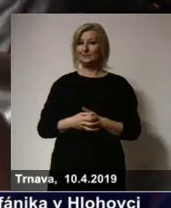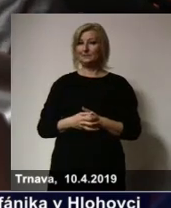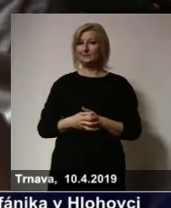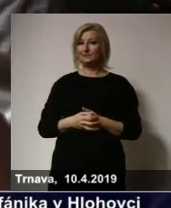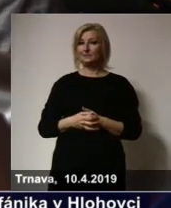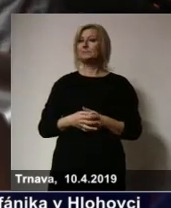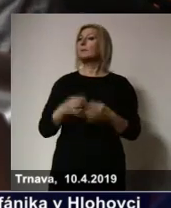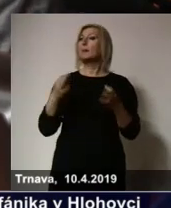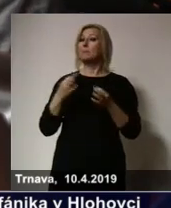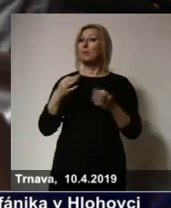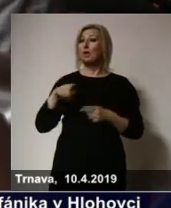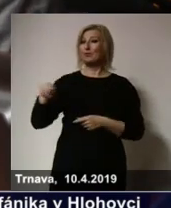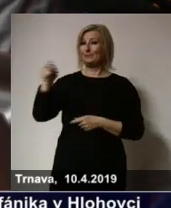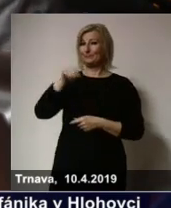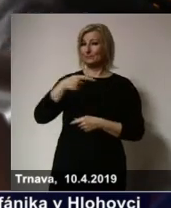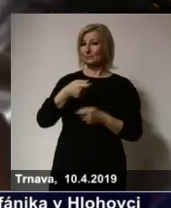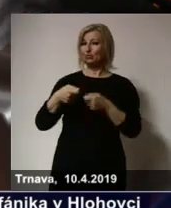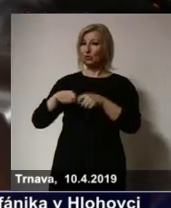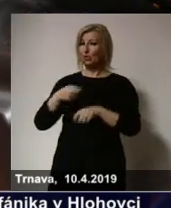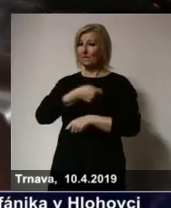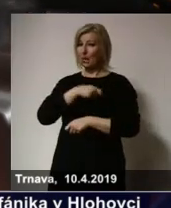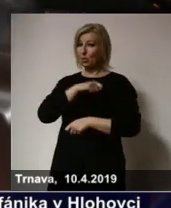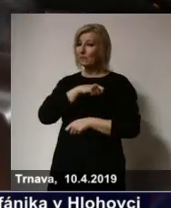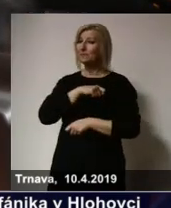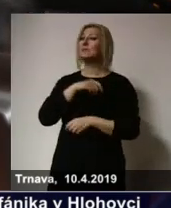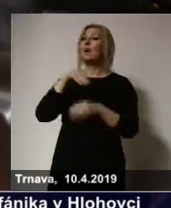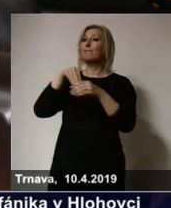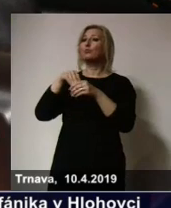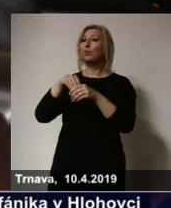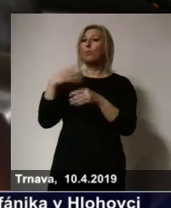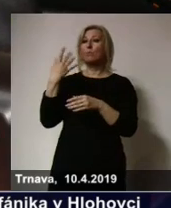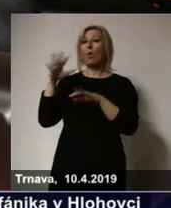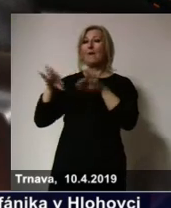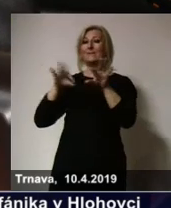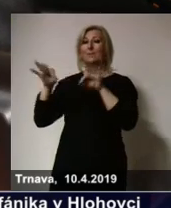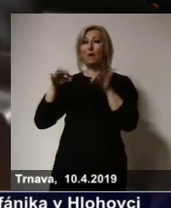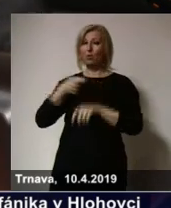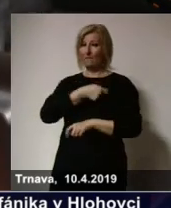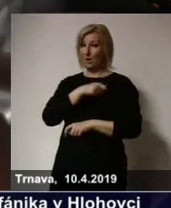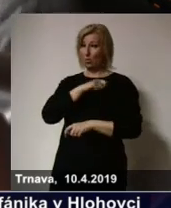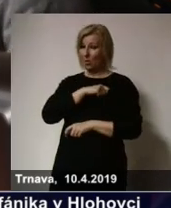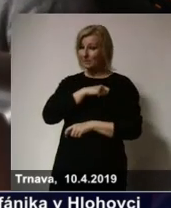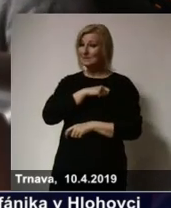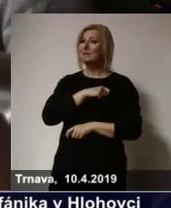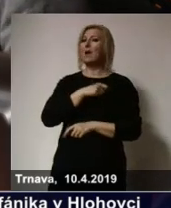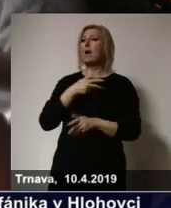výberových komisí, ktoré boli určené pre organizácie